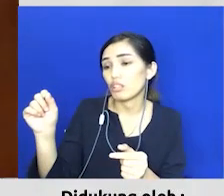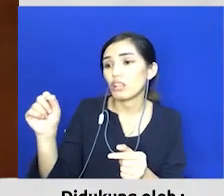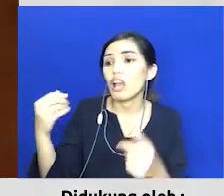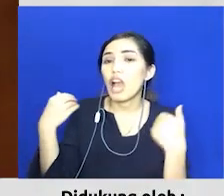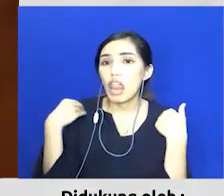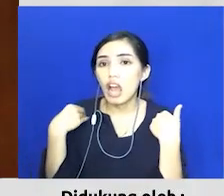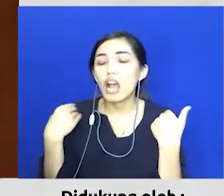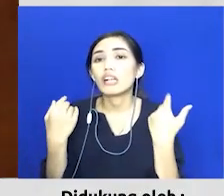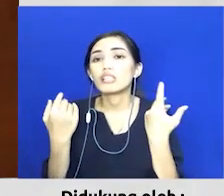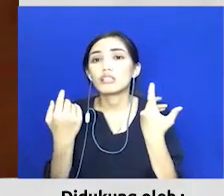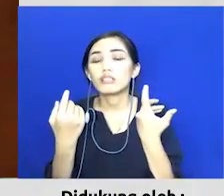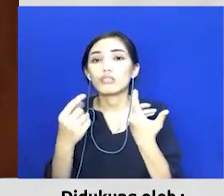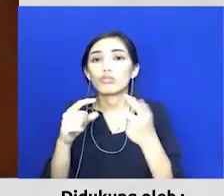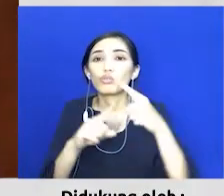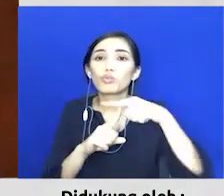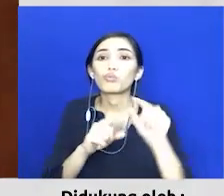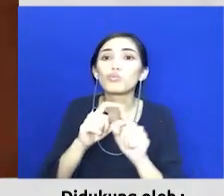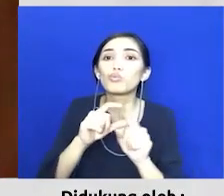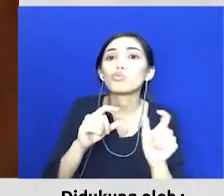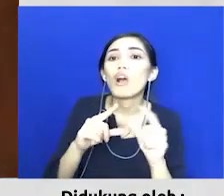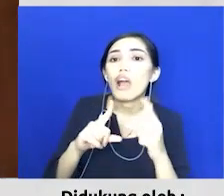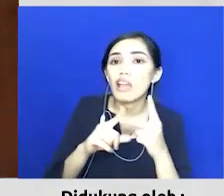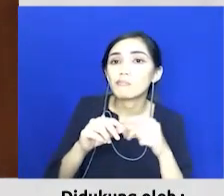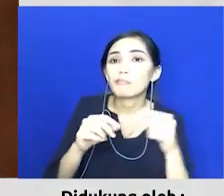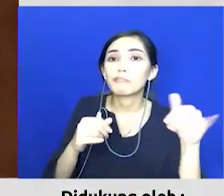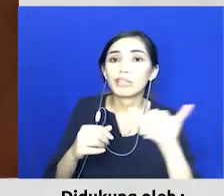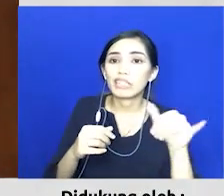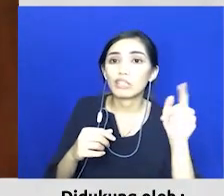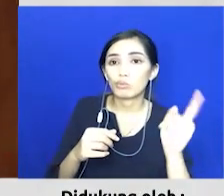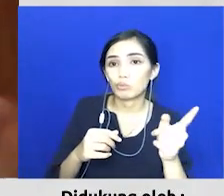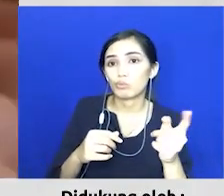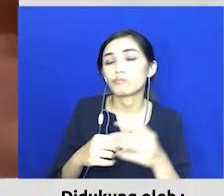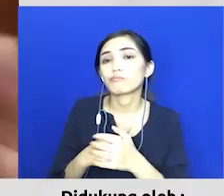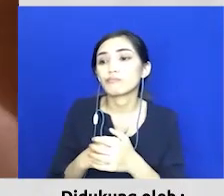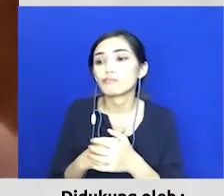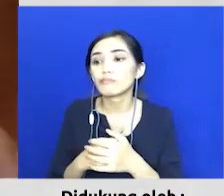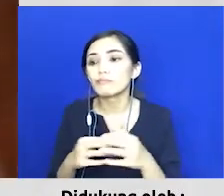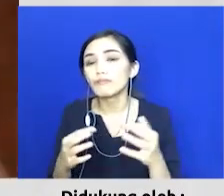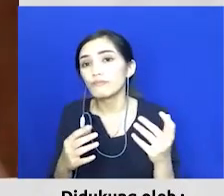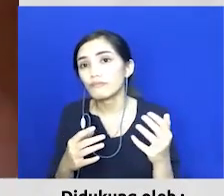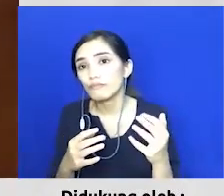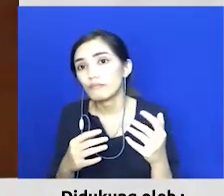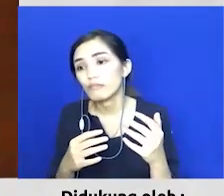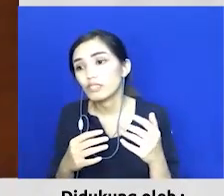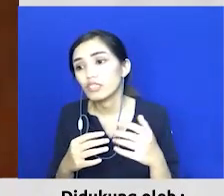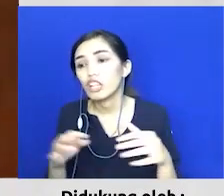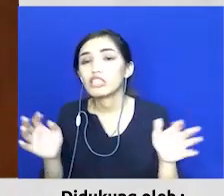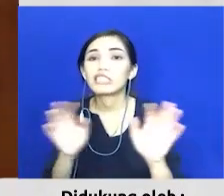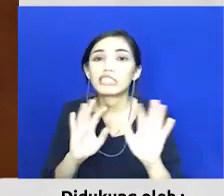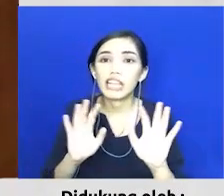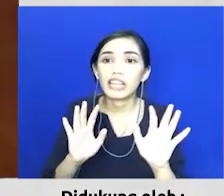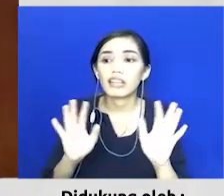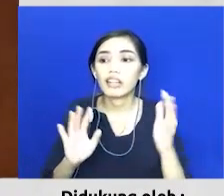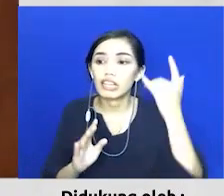Saya tidak begitu ingat ya. Tapi sini sebetulnya ada persoalan timbal balik ya. Anda tadi